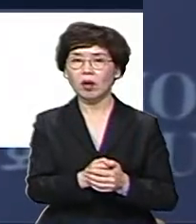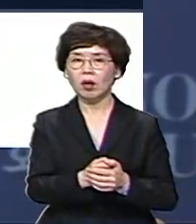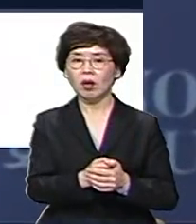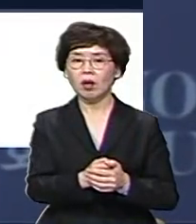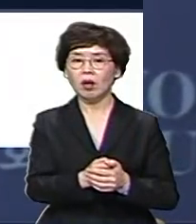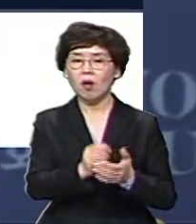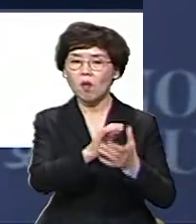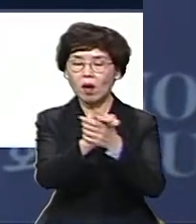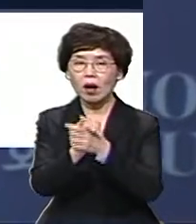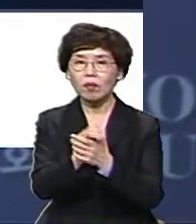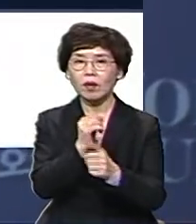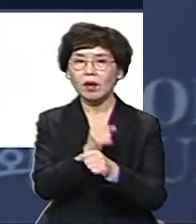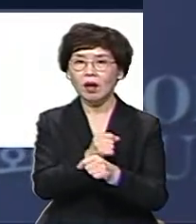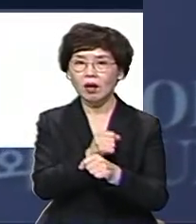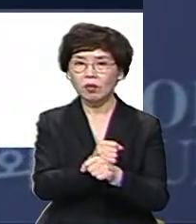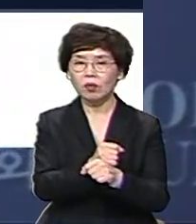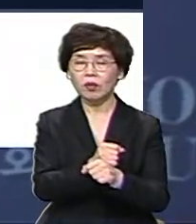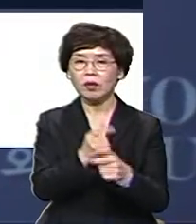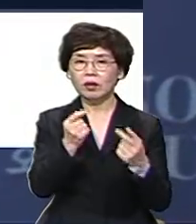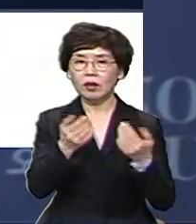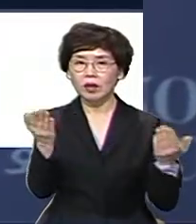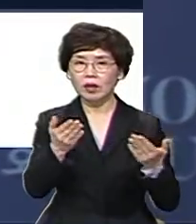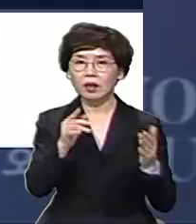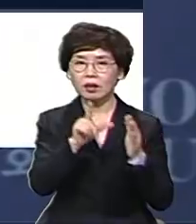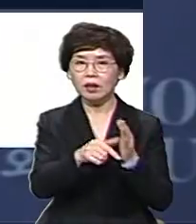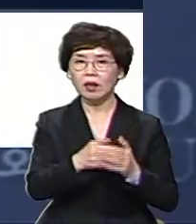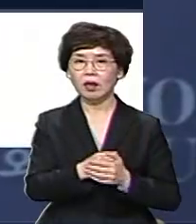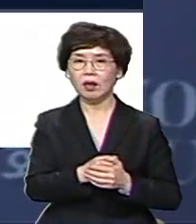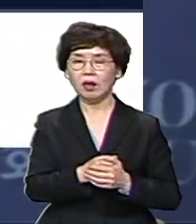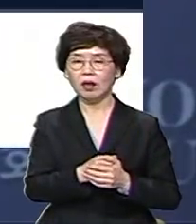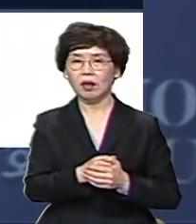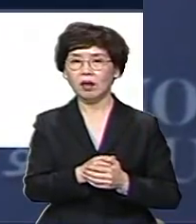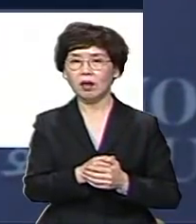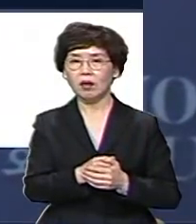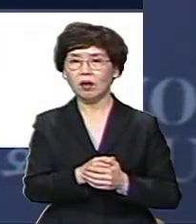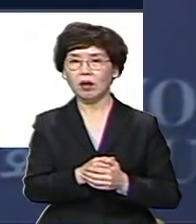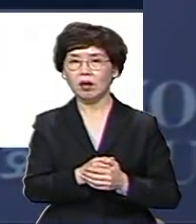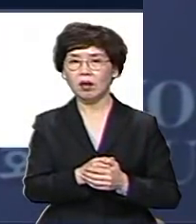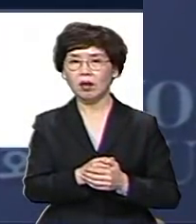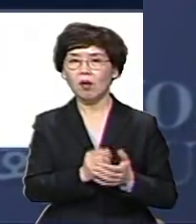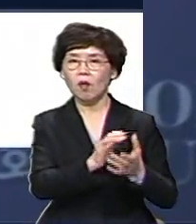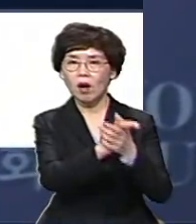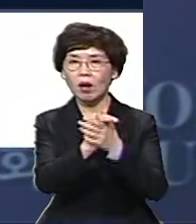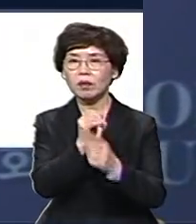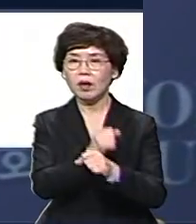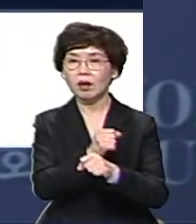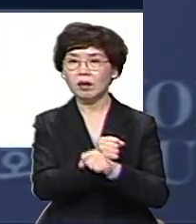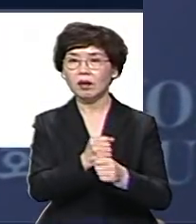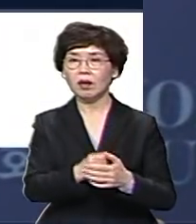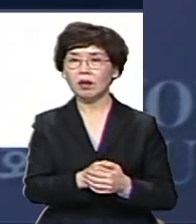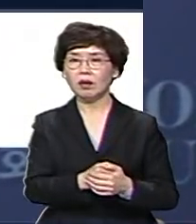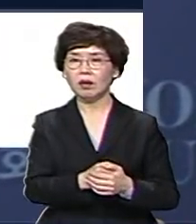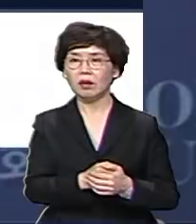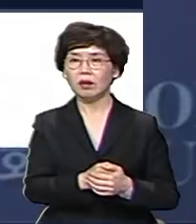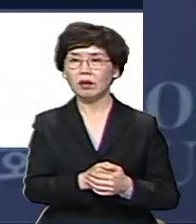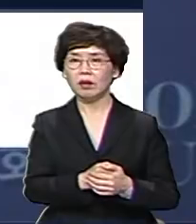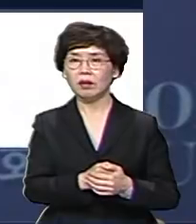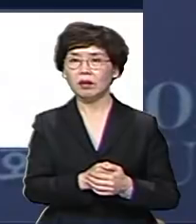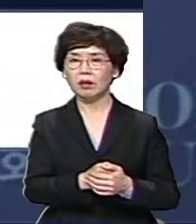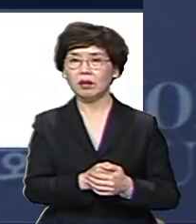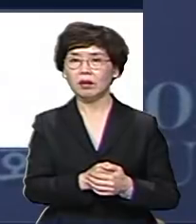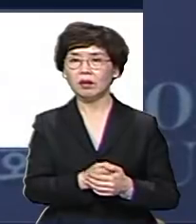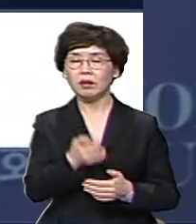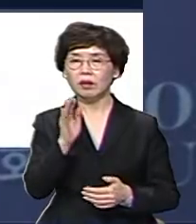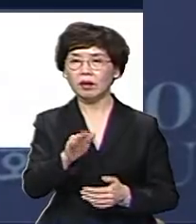미래의 것이라고 얘기하시는 것인가요? 예, 저희가 희망을 하는 것입니다. 희망을 위해 노력을 하는 것입니다. 예, 맞습니다.